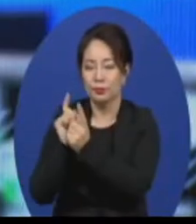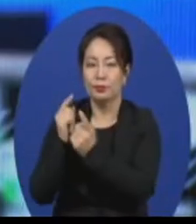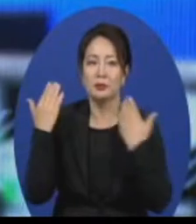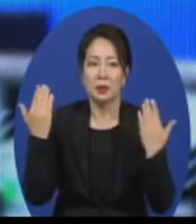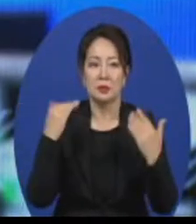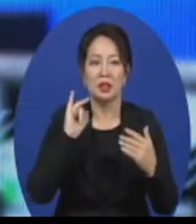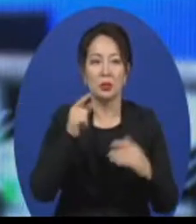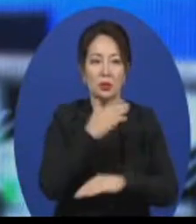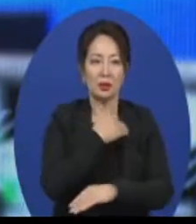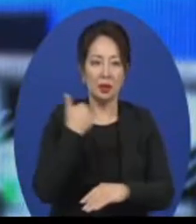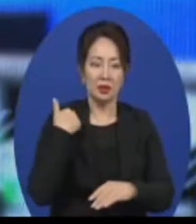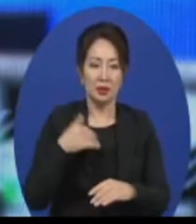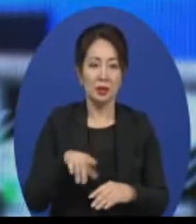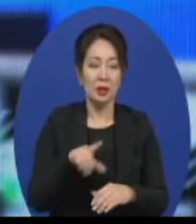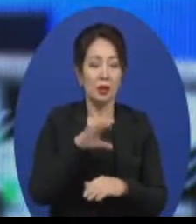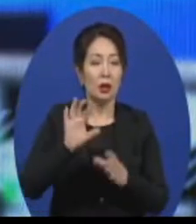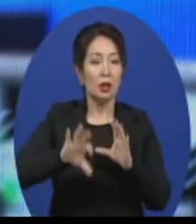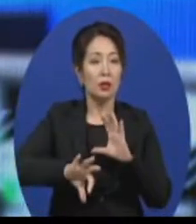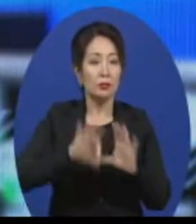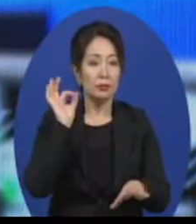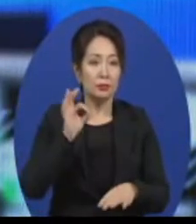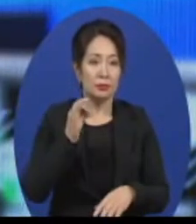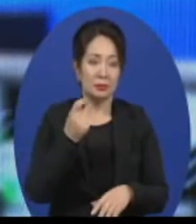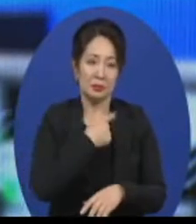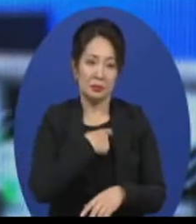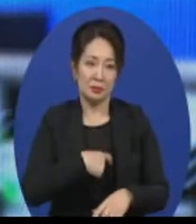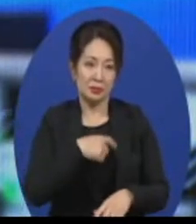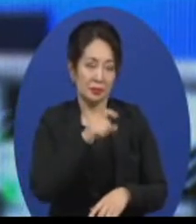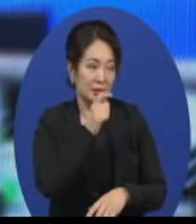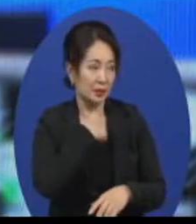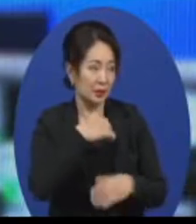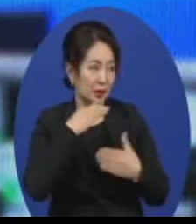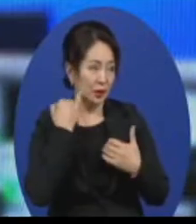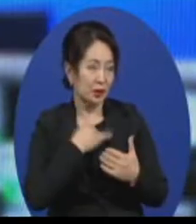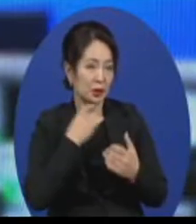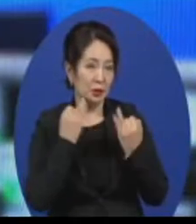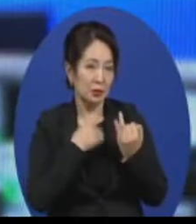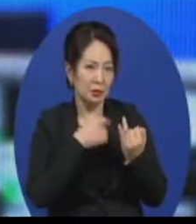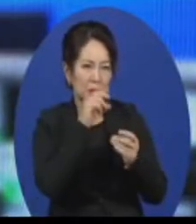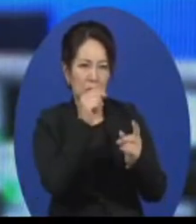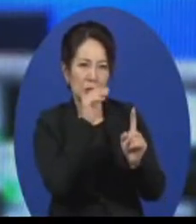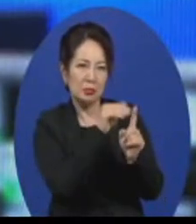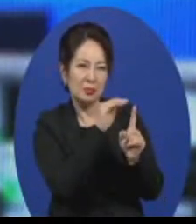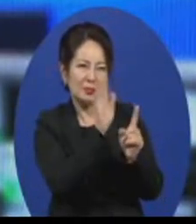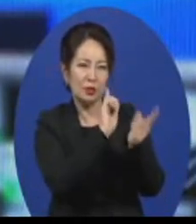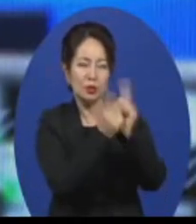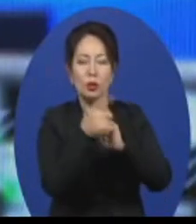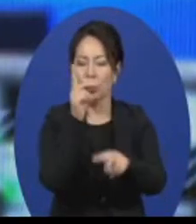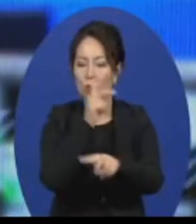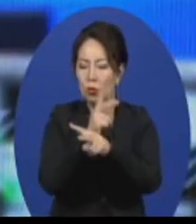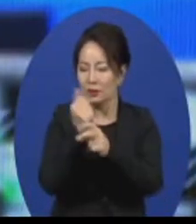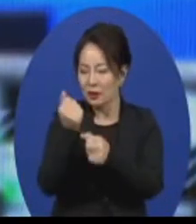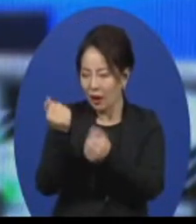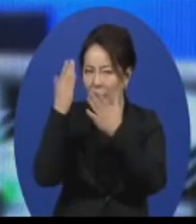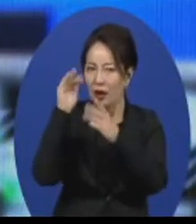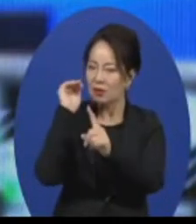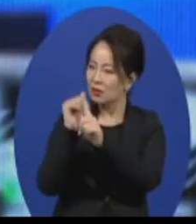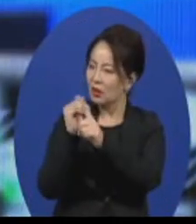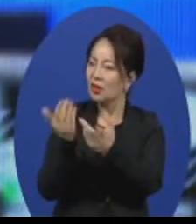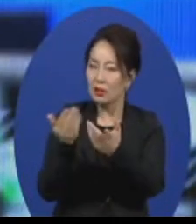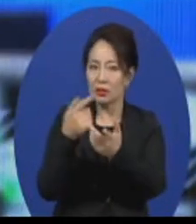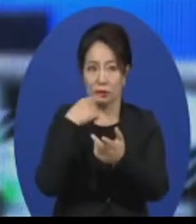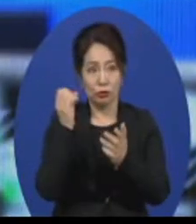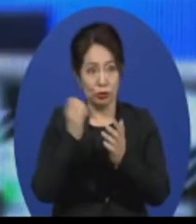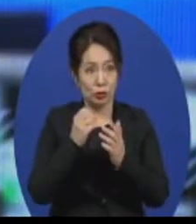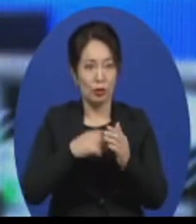байна. Иргэд сонгогдсон улсын хурлын гишүүдээс мөнгө нэхээсээ илүү хуулиа сайн боловсруулж ажиллахыг шаардах ёстой. Мөн аймаг сумдаа шаардлагатай